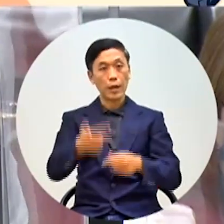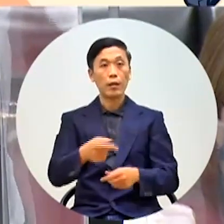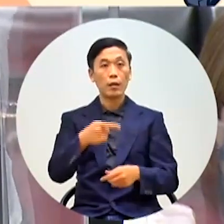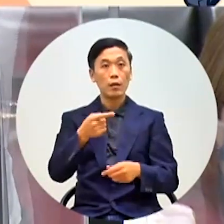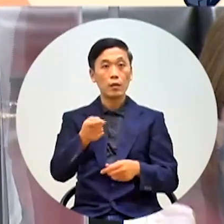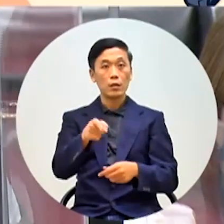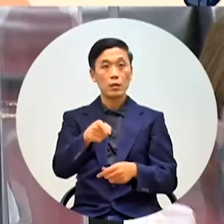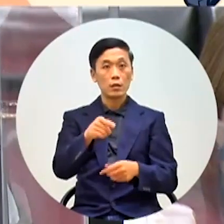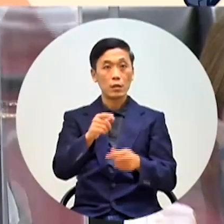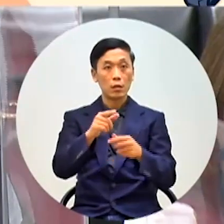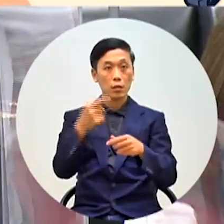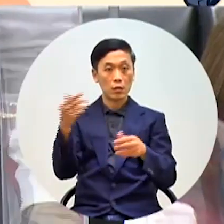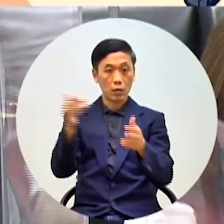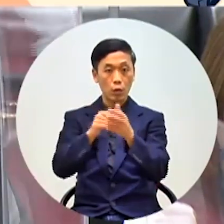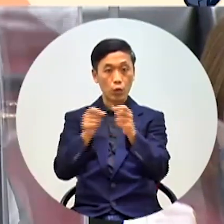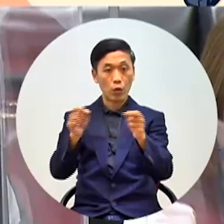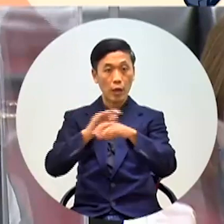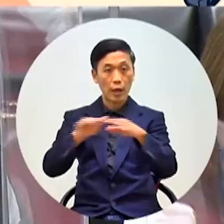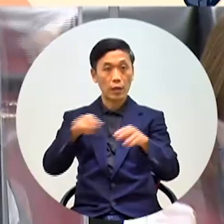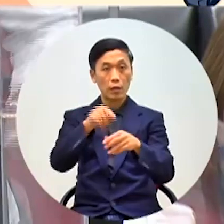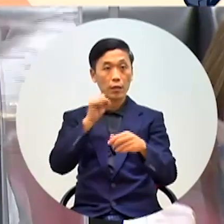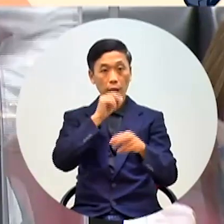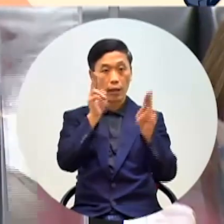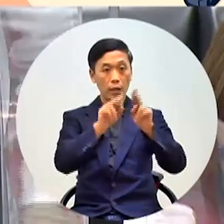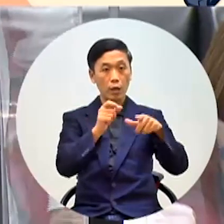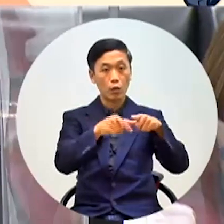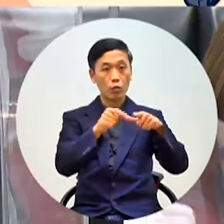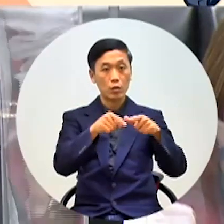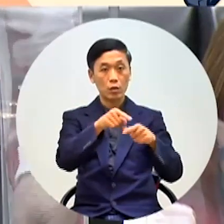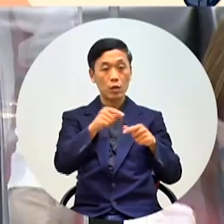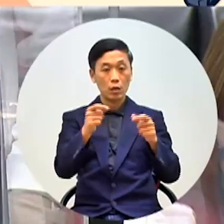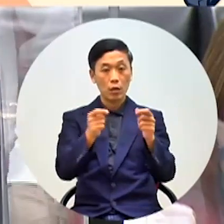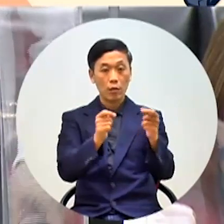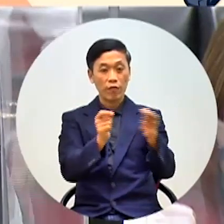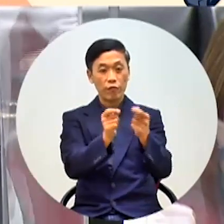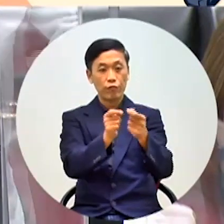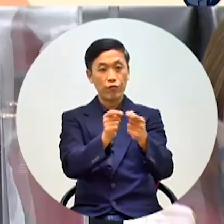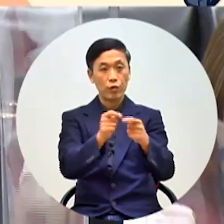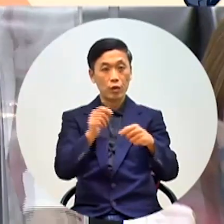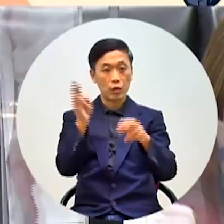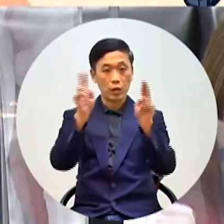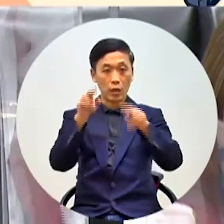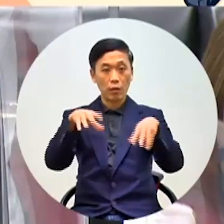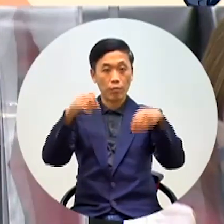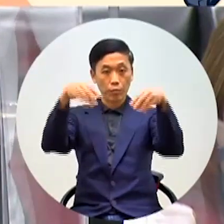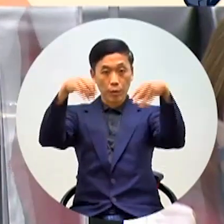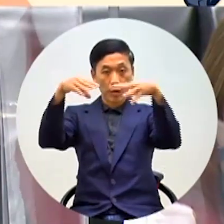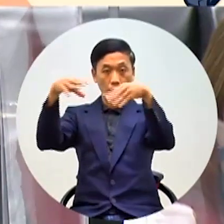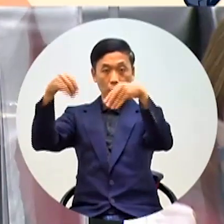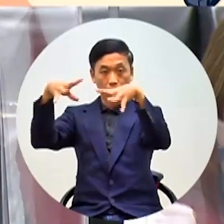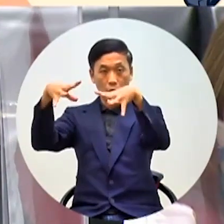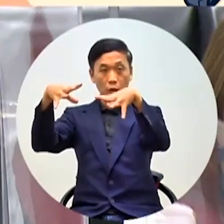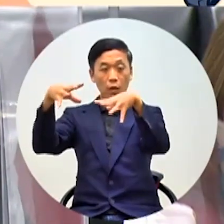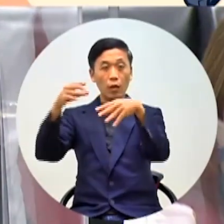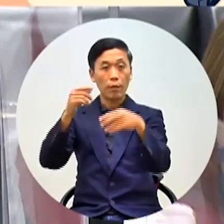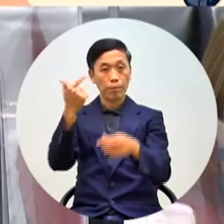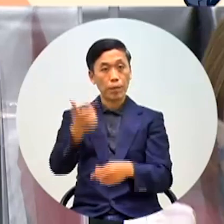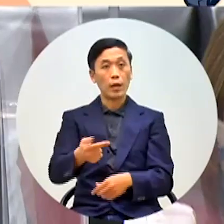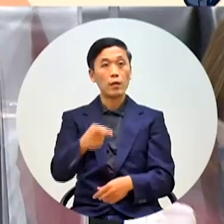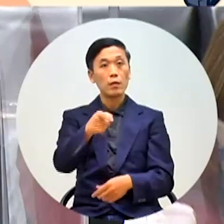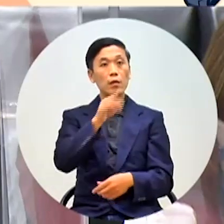到永安呐、啊，台电在厝边居然无电呐、啊。上慢的啦，市长，你感觉这敢是